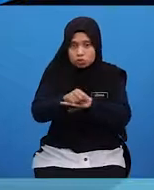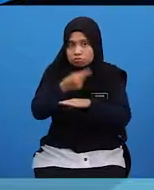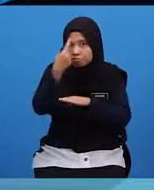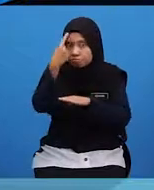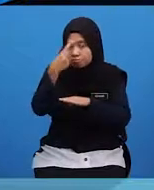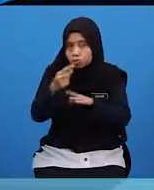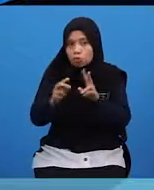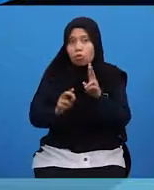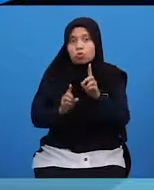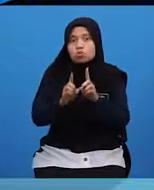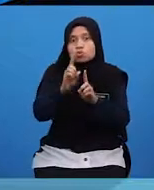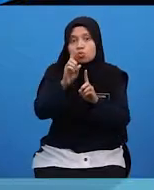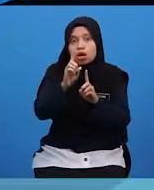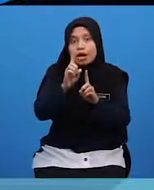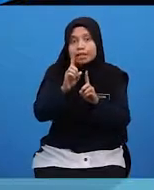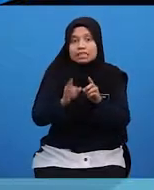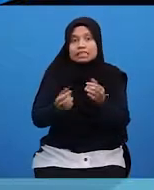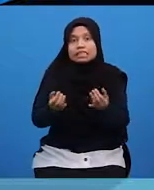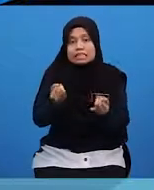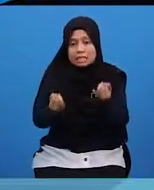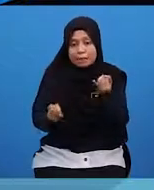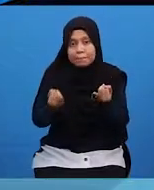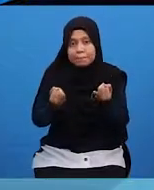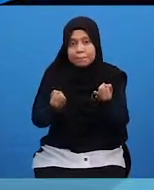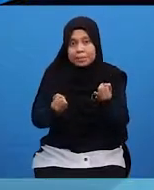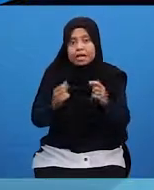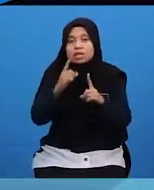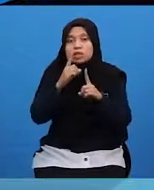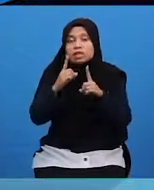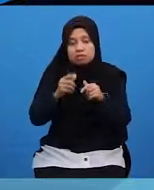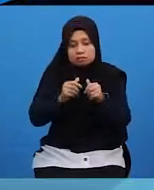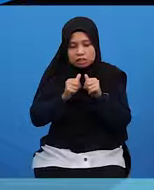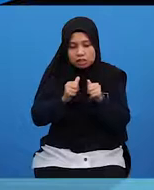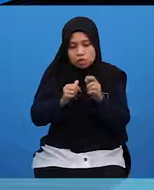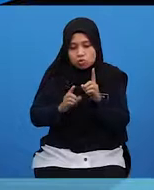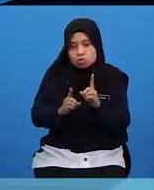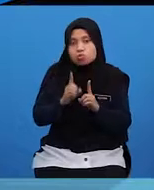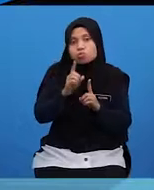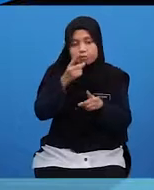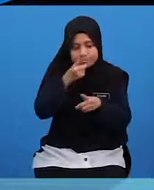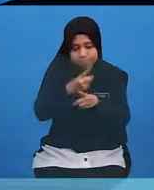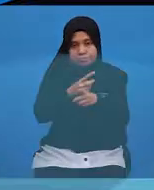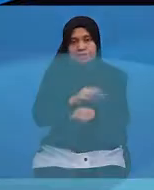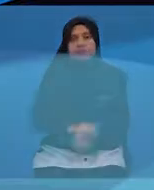untuk menyukat dan menimbang lilin dan damar mengikut sukatan tertentu.